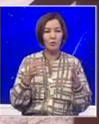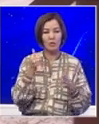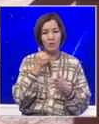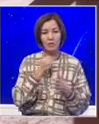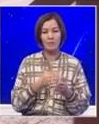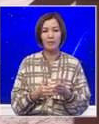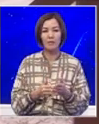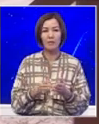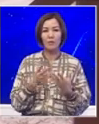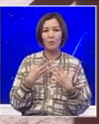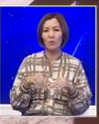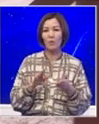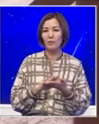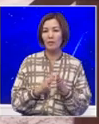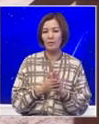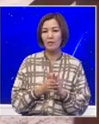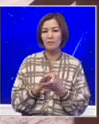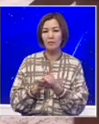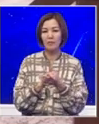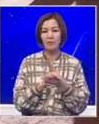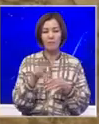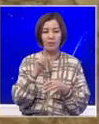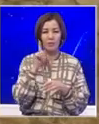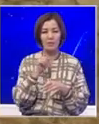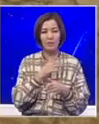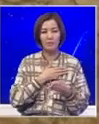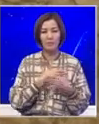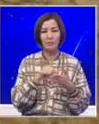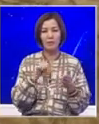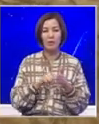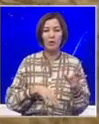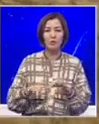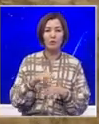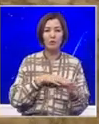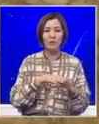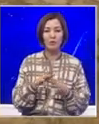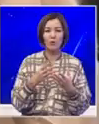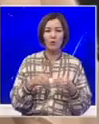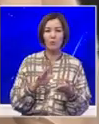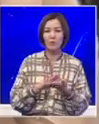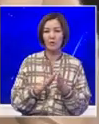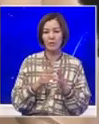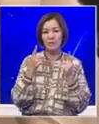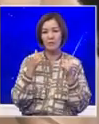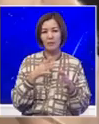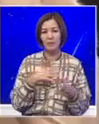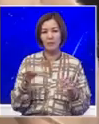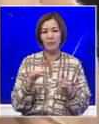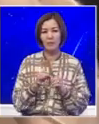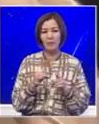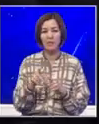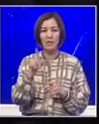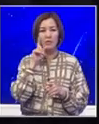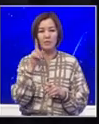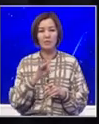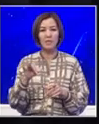шексіз, соның ішінде қоғамдық келісім және ассамблея жастарының. Жобаны жүзеге асырған қоғамдық келісім мекемесінің де көздегені осы.